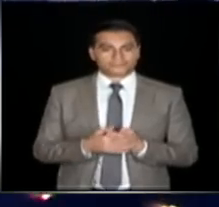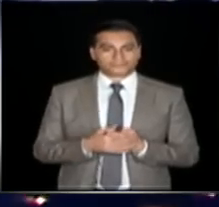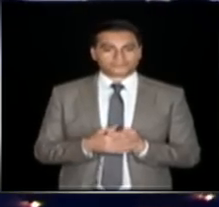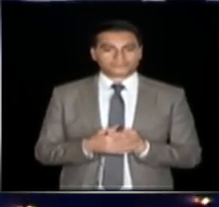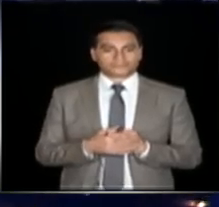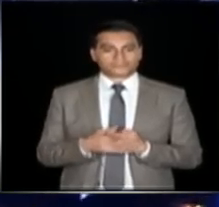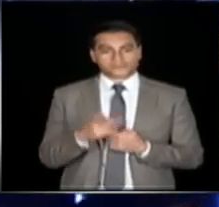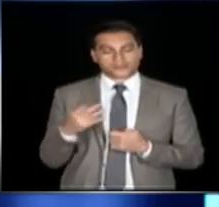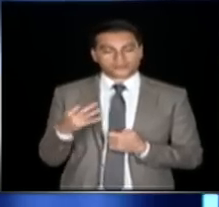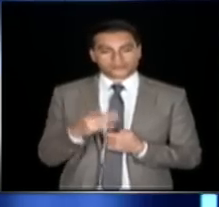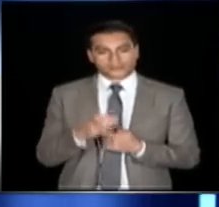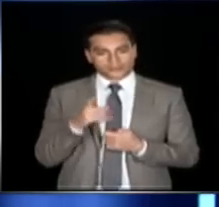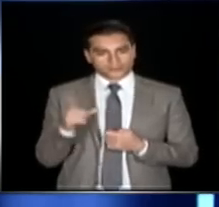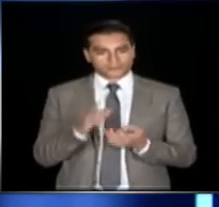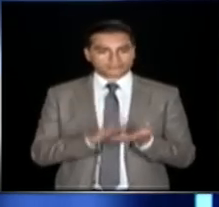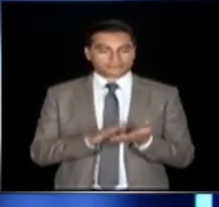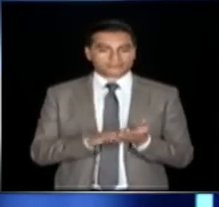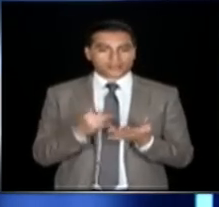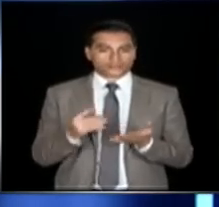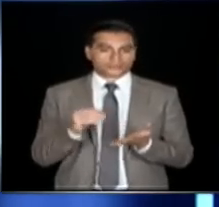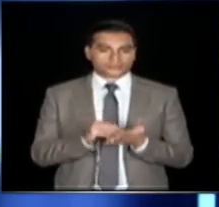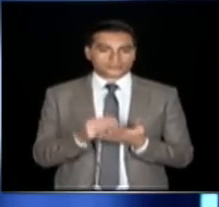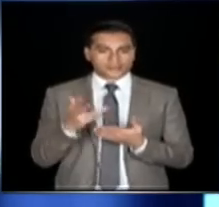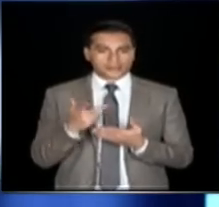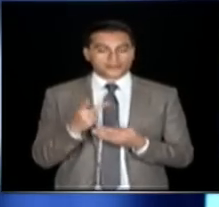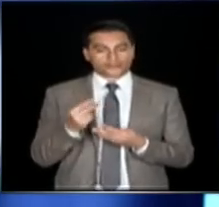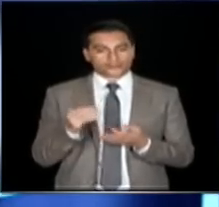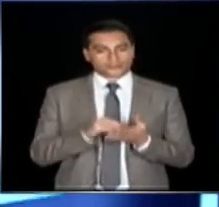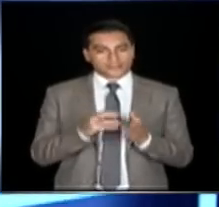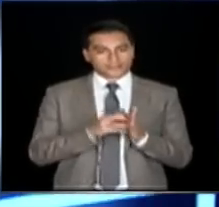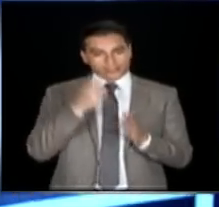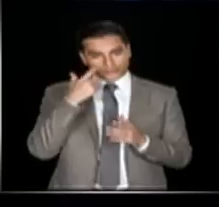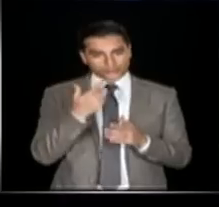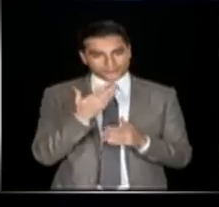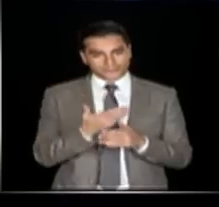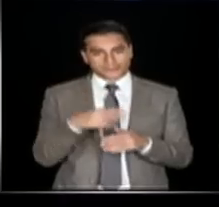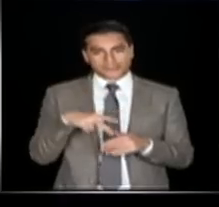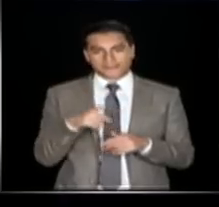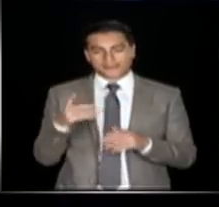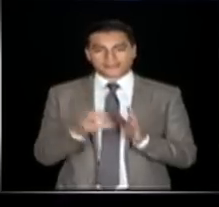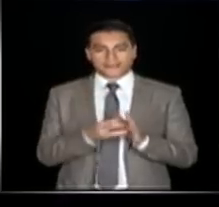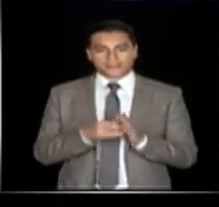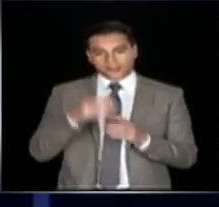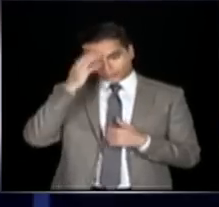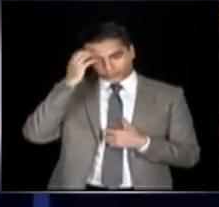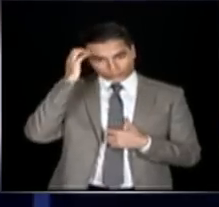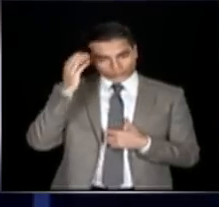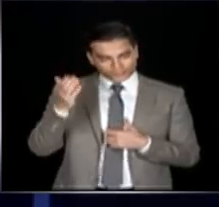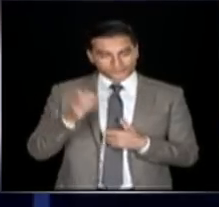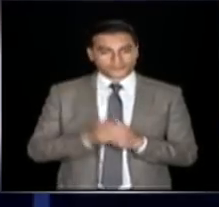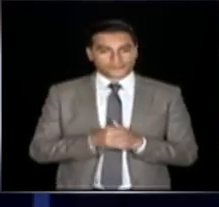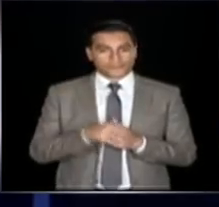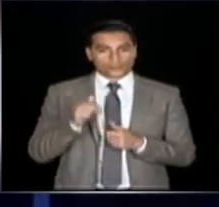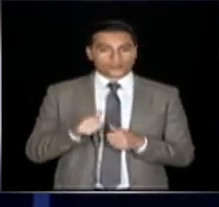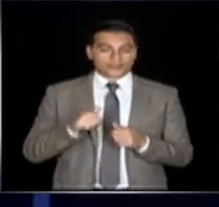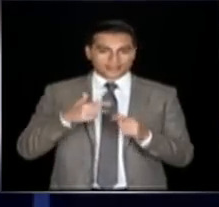233 هي الإجابة الصحيحة. 10 نقط، وبكده النتيجة 20 جامعة عين شمس، 80 جامعة أسيوط. ودلوقتي